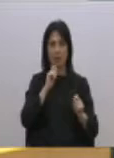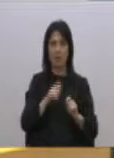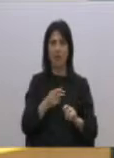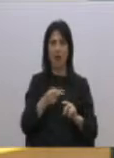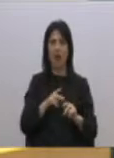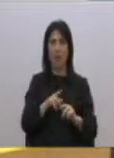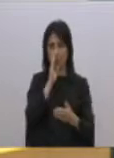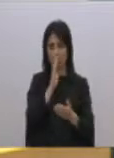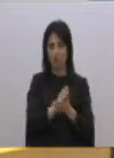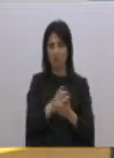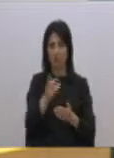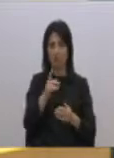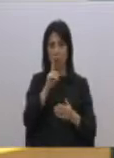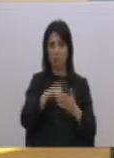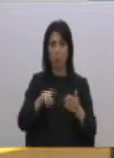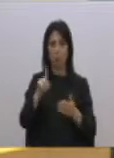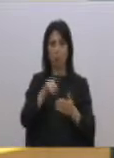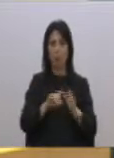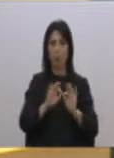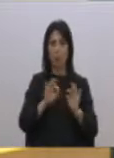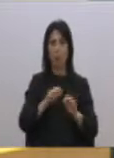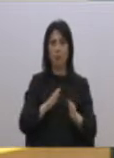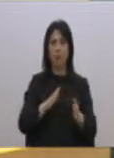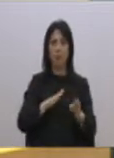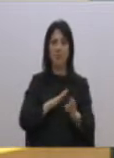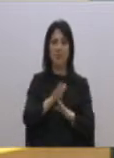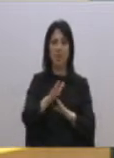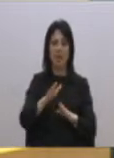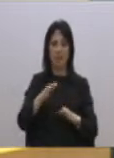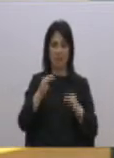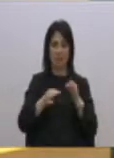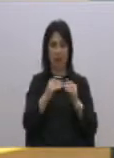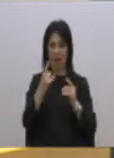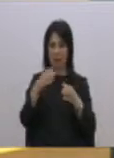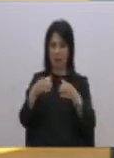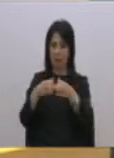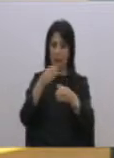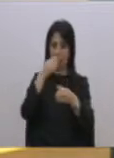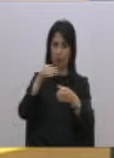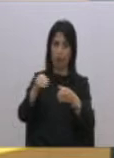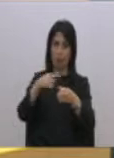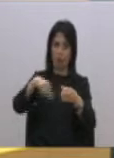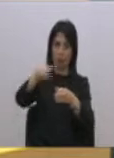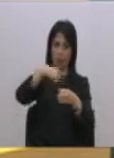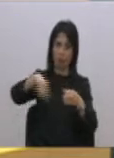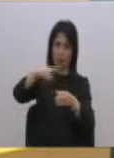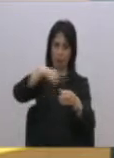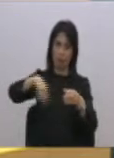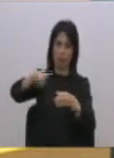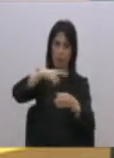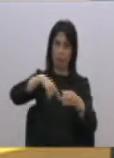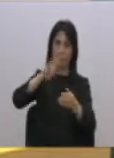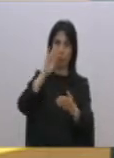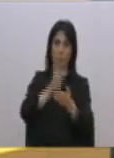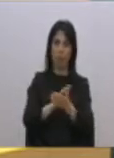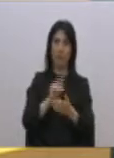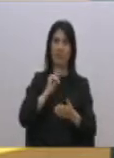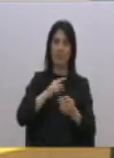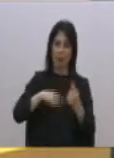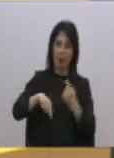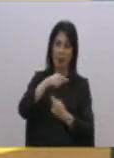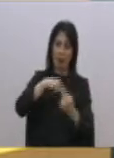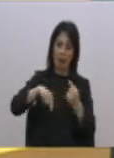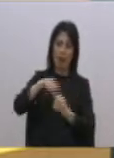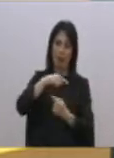Amit cum pirda pirul basut schade, tel sa sa martlo corpus am atis gardar, mati unda trialeb des, caruseli vid mudmi, tanam de obez, da